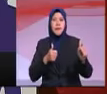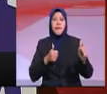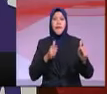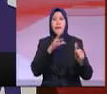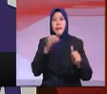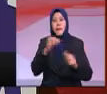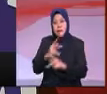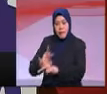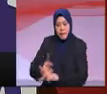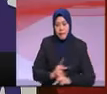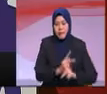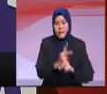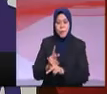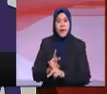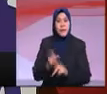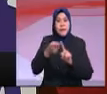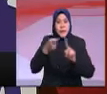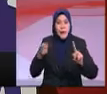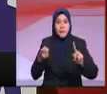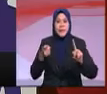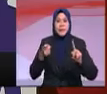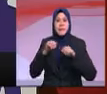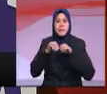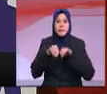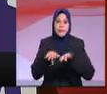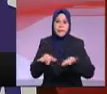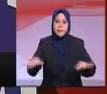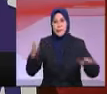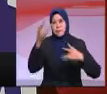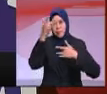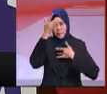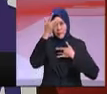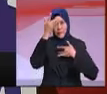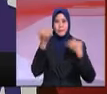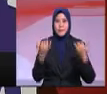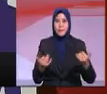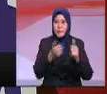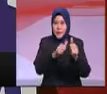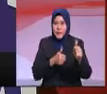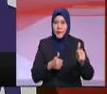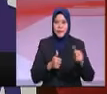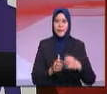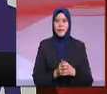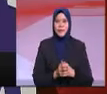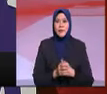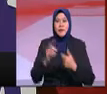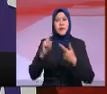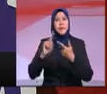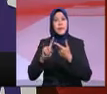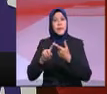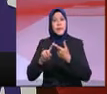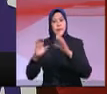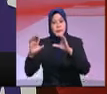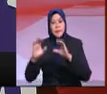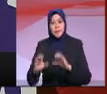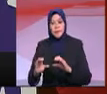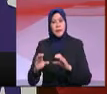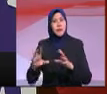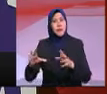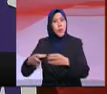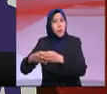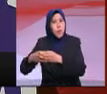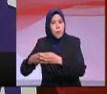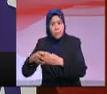juga mengawal daripada dijangkiti. Satu lagi kaedah iaitu kaedah immunity kelompok, iaitu